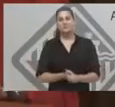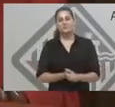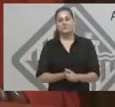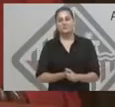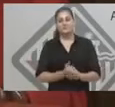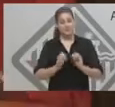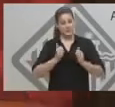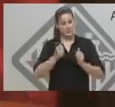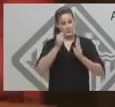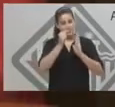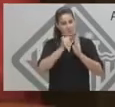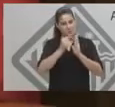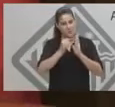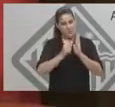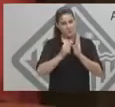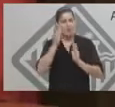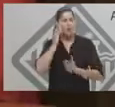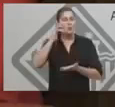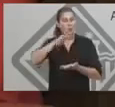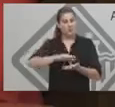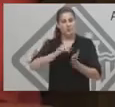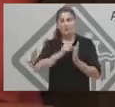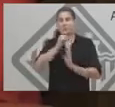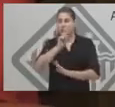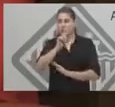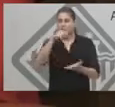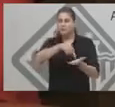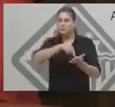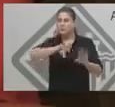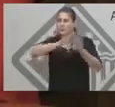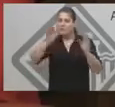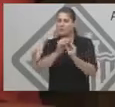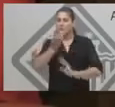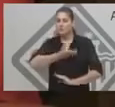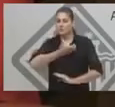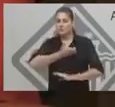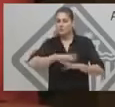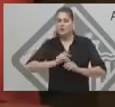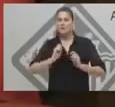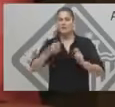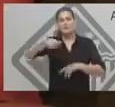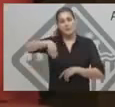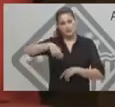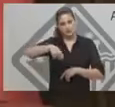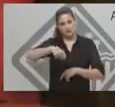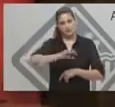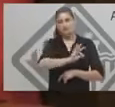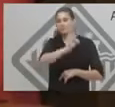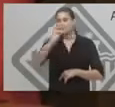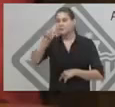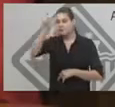Començam en l'ordre del dia. Amb el punt número 1, donarem compte de la resolució de batllia delegant la presidència. Té la paraula el senyor